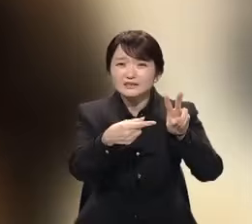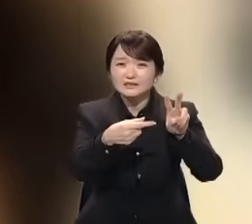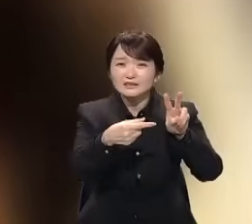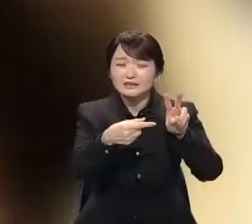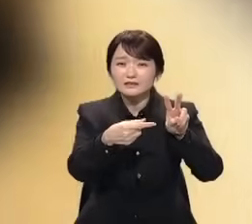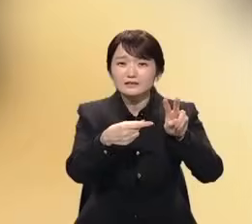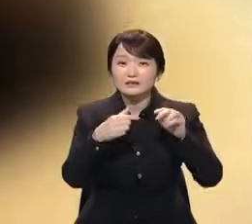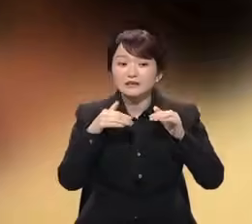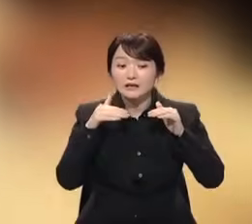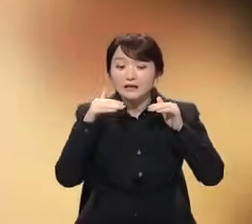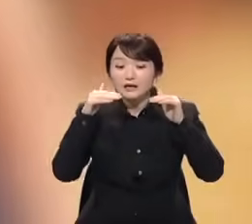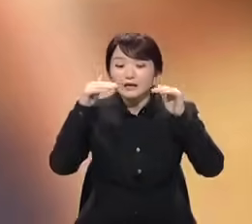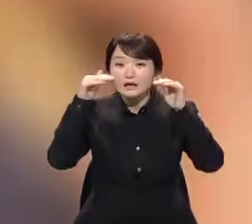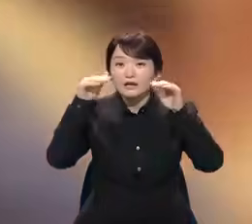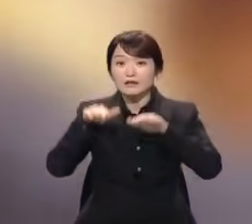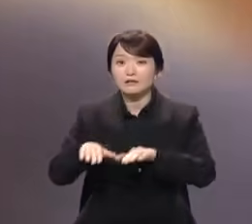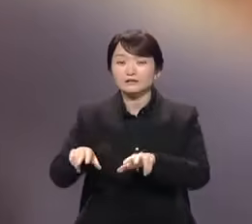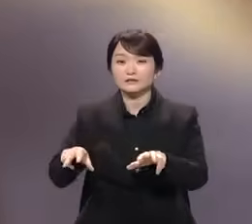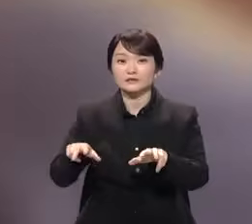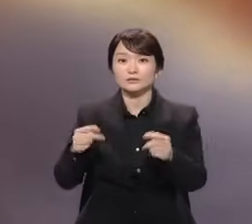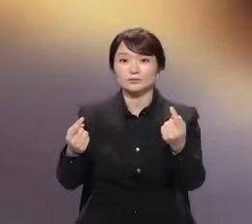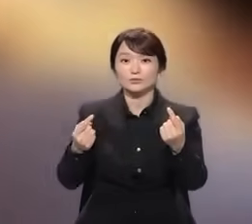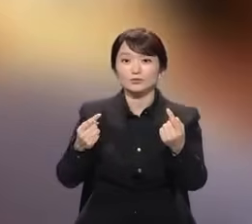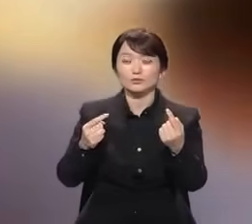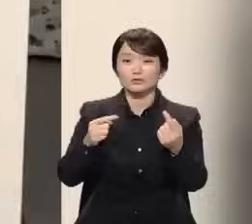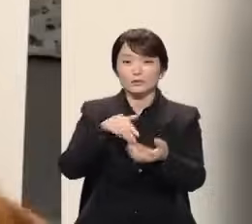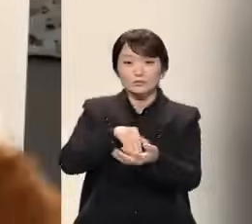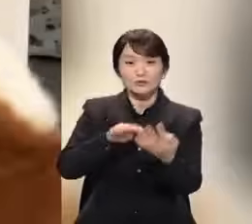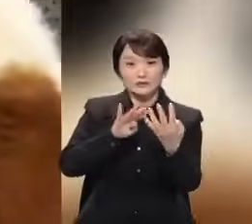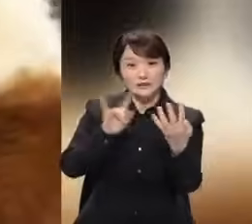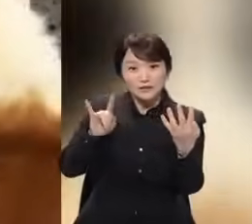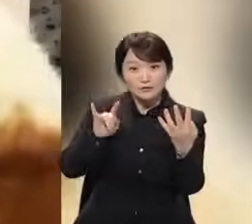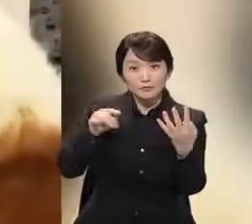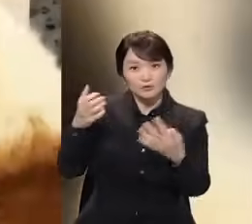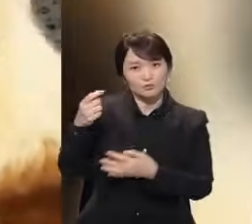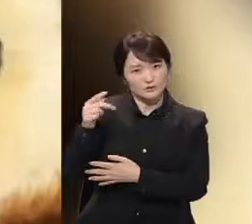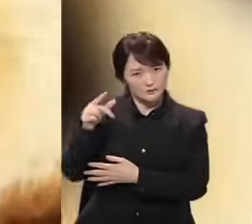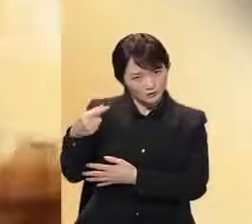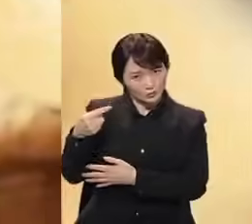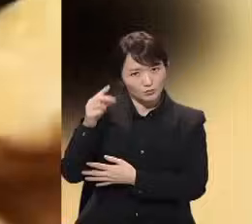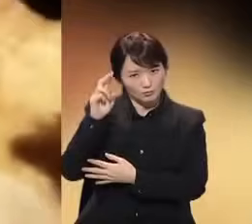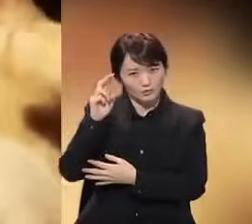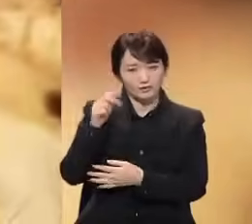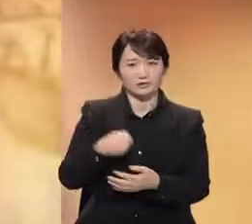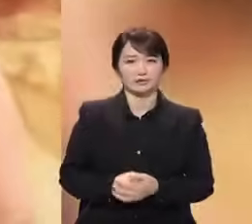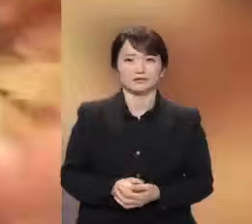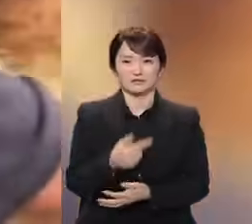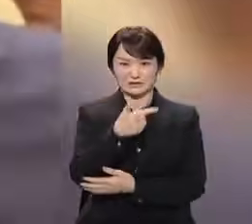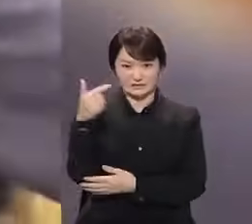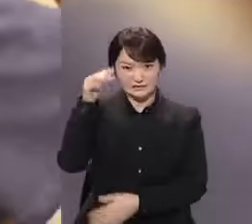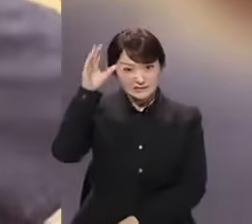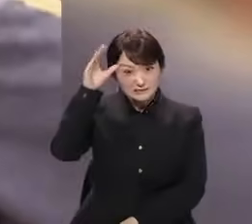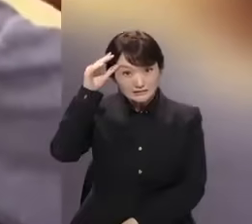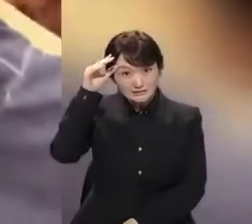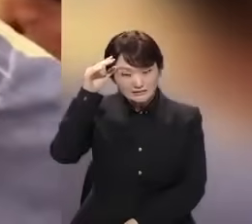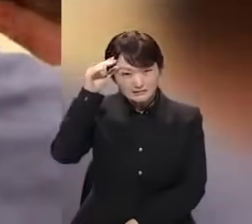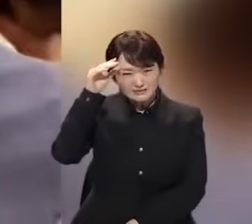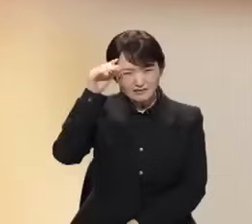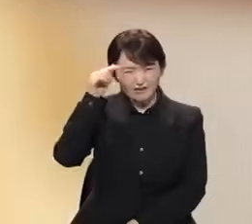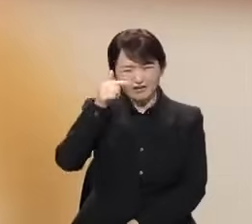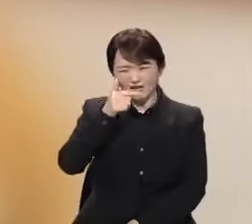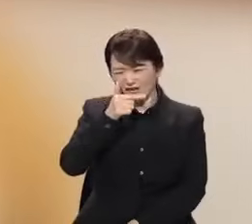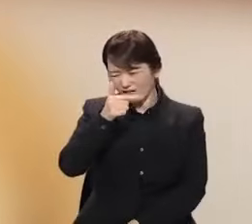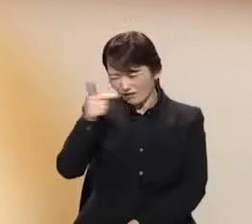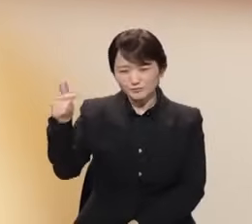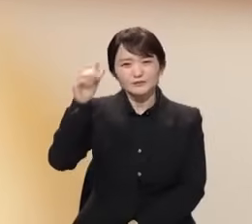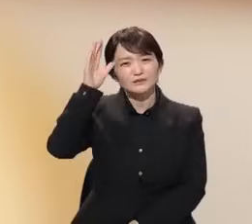22kg입니다. 성년되면요, 지금 무게의 4배, 최대 90kg까지도 나간다고 합니다. 그러니까 대형견 중에서도 아주